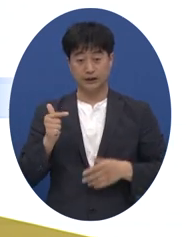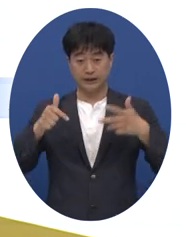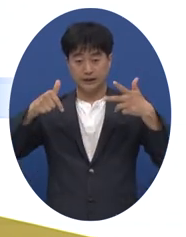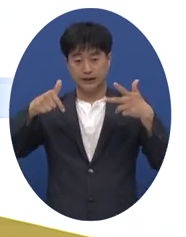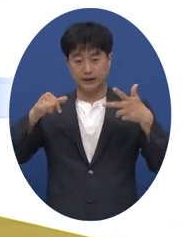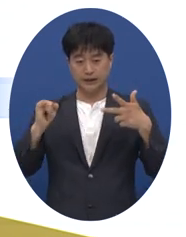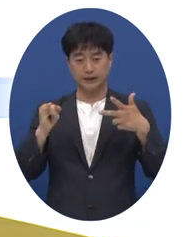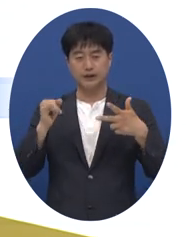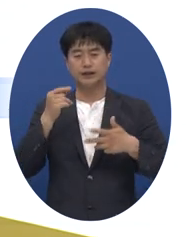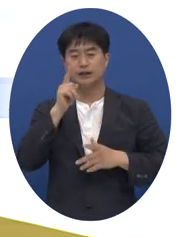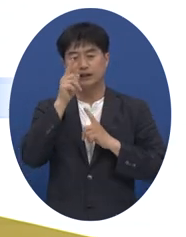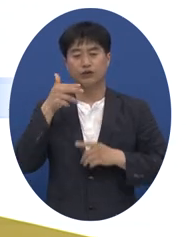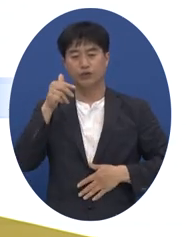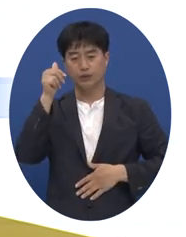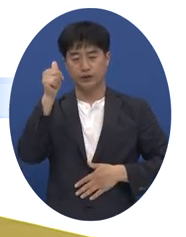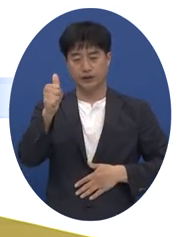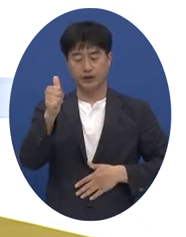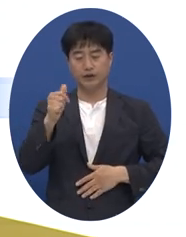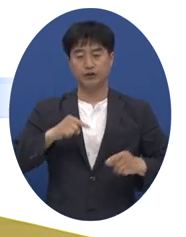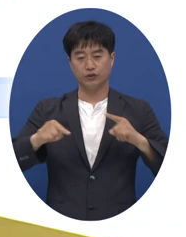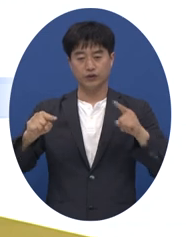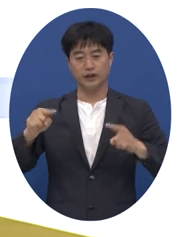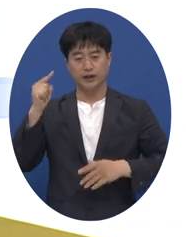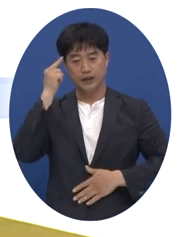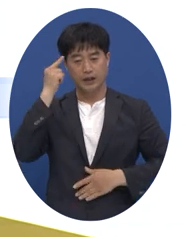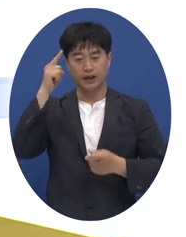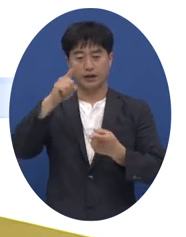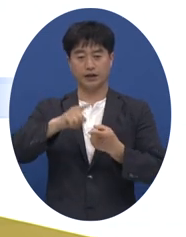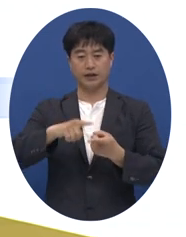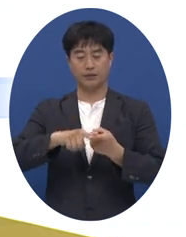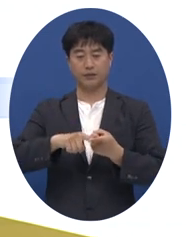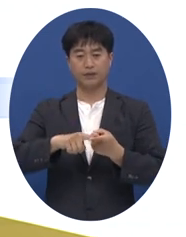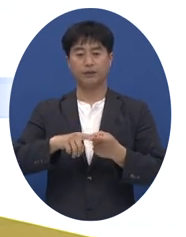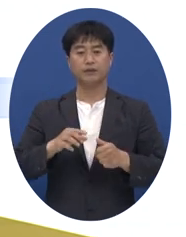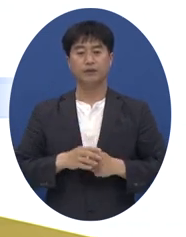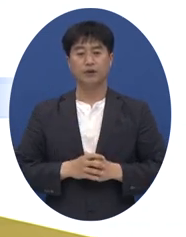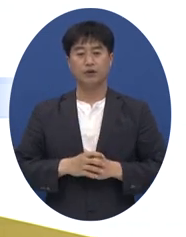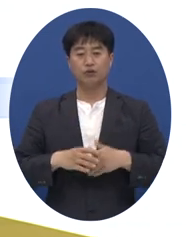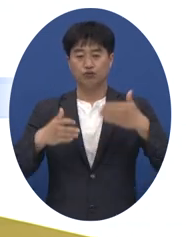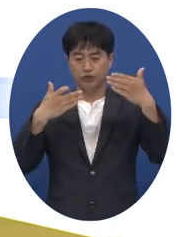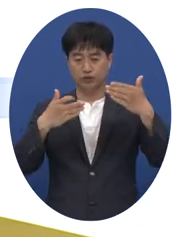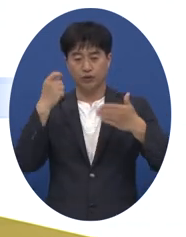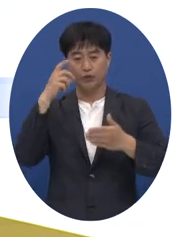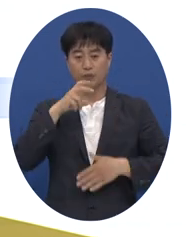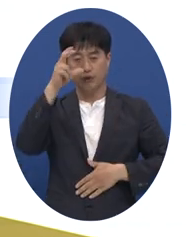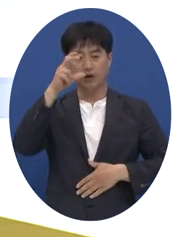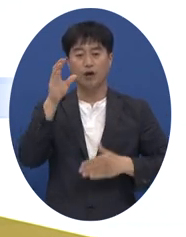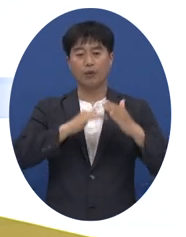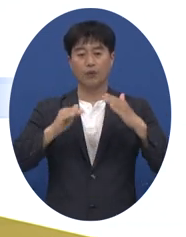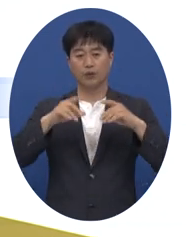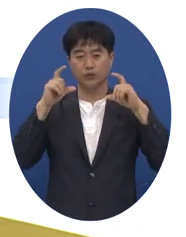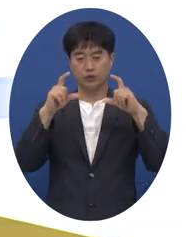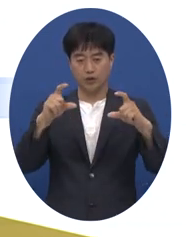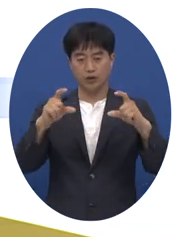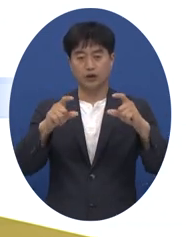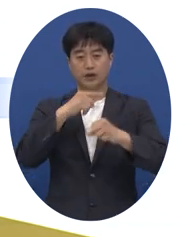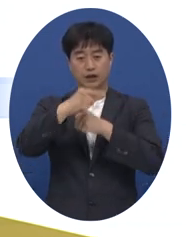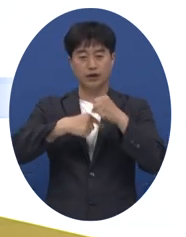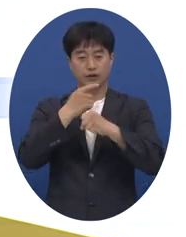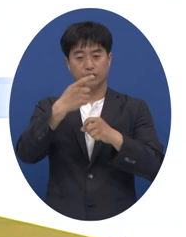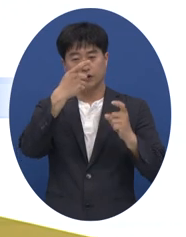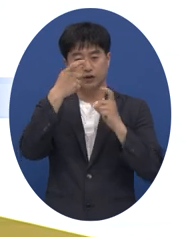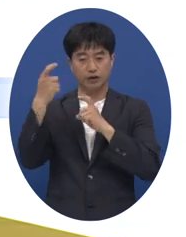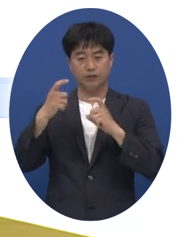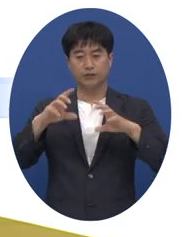이재명 지사님의 정책 의지에 따라서 9.19 평양 공동선언 1주년을